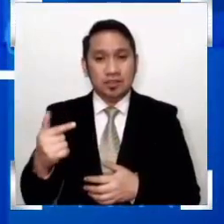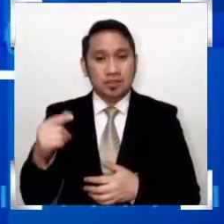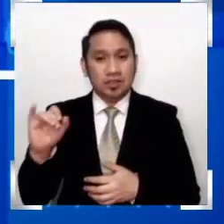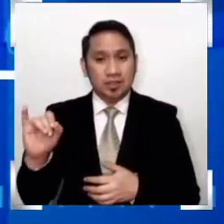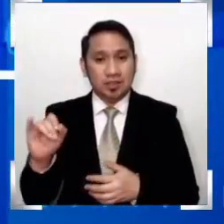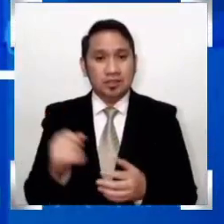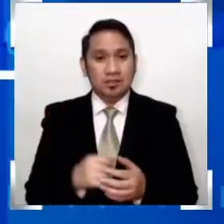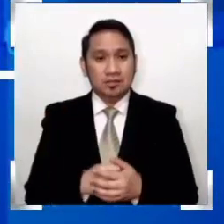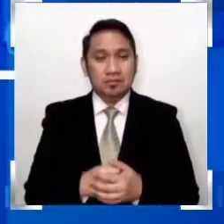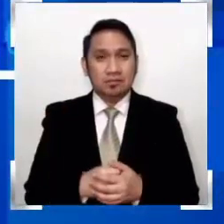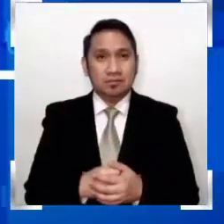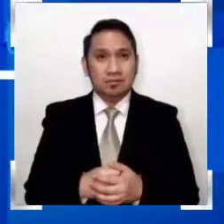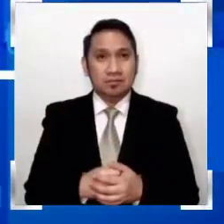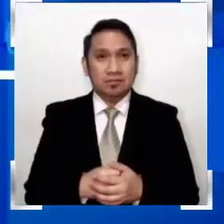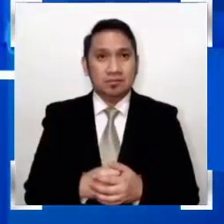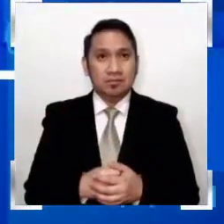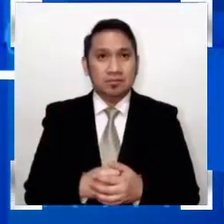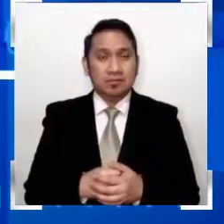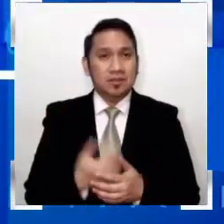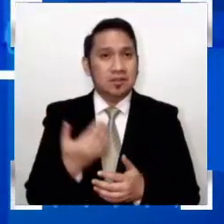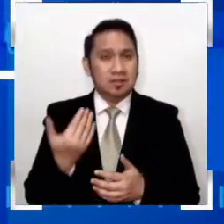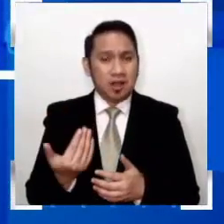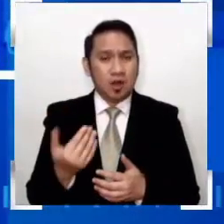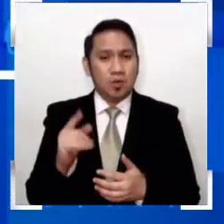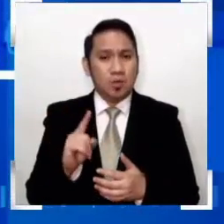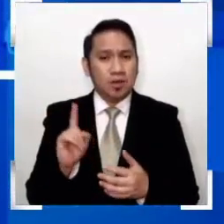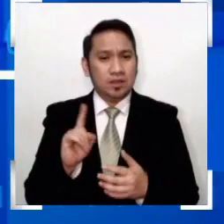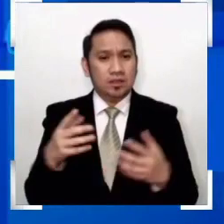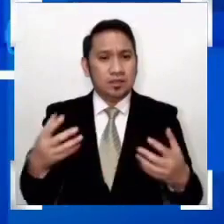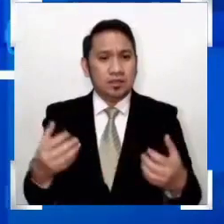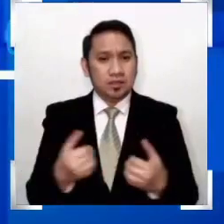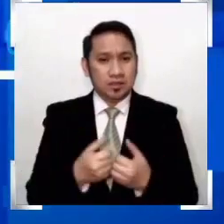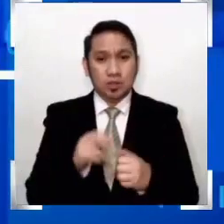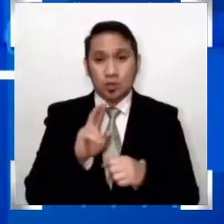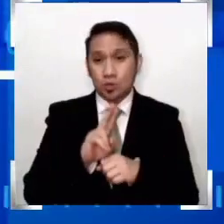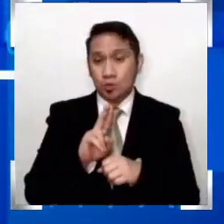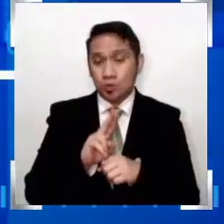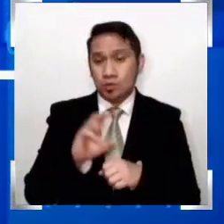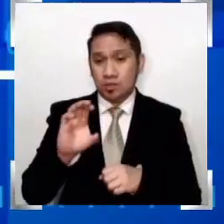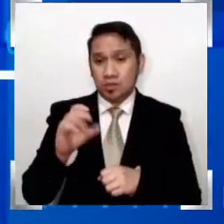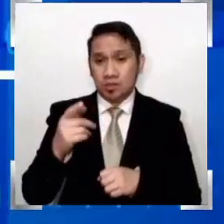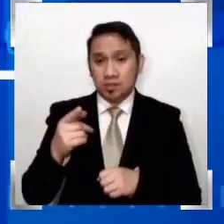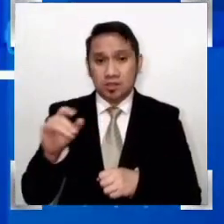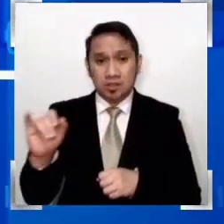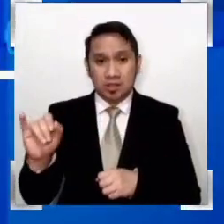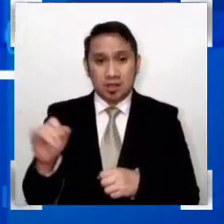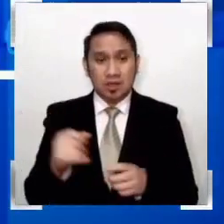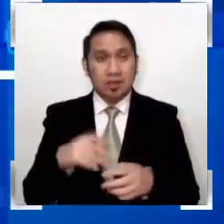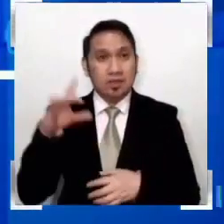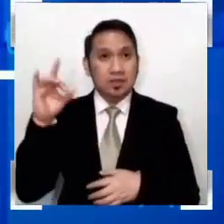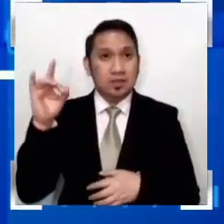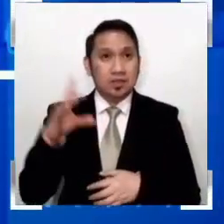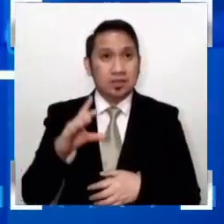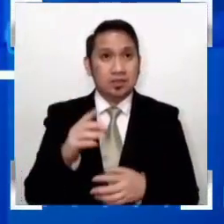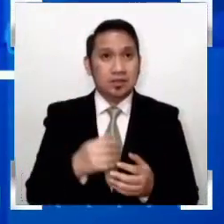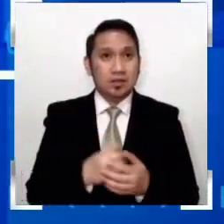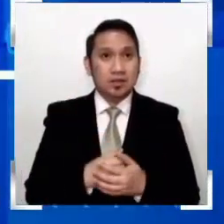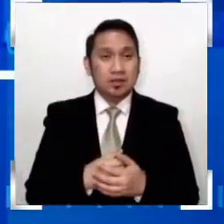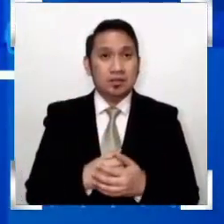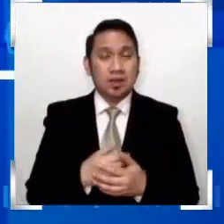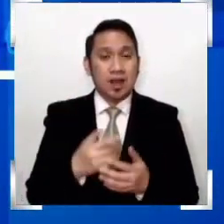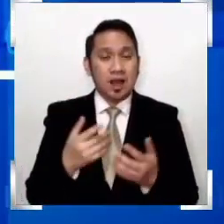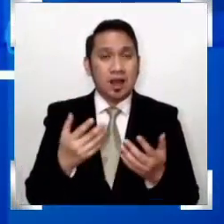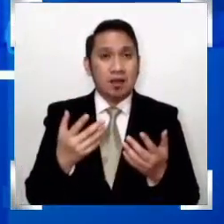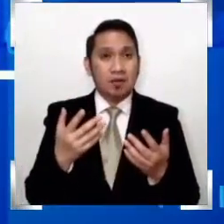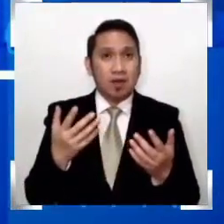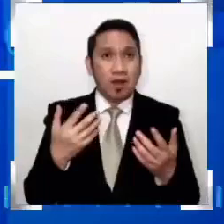challenging part probably is the fusion of the CGI with the live. Because I know I can handle the live, I have control